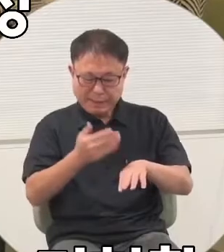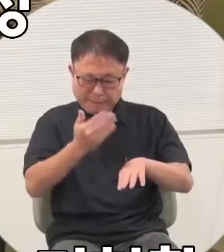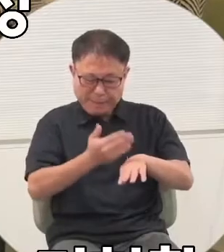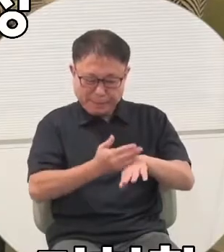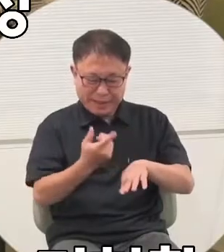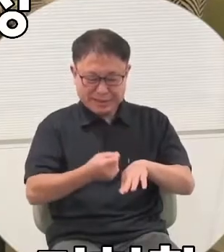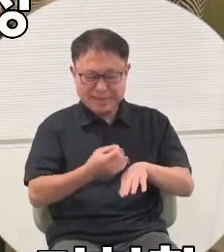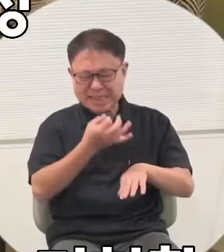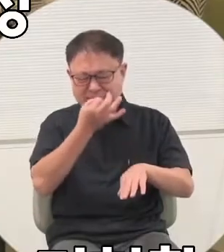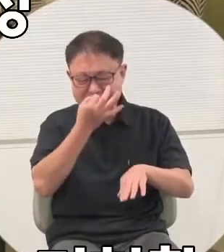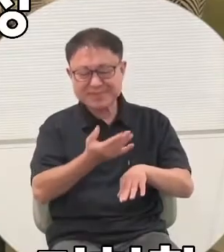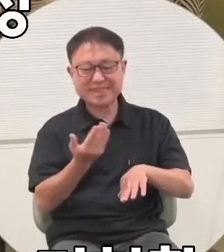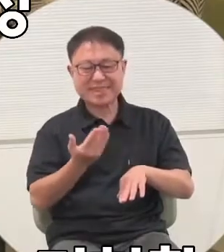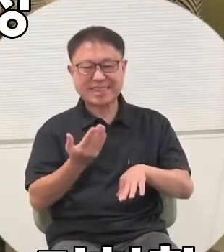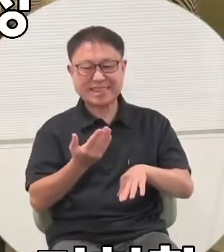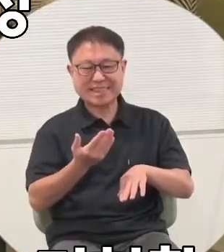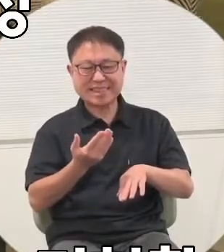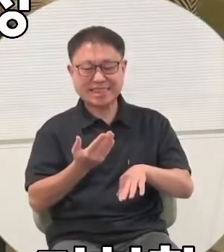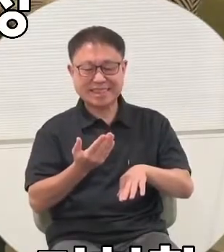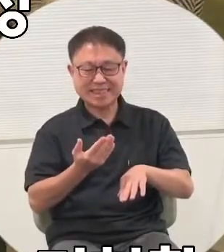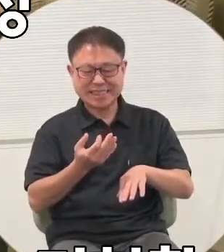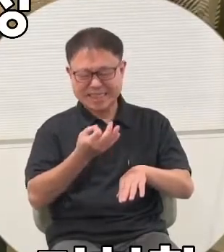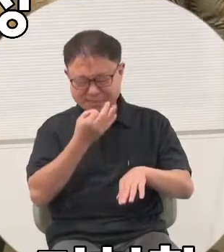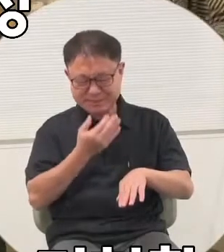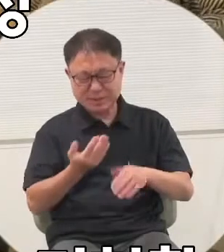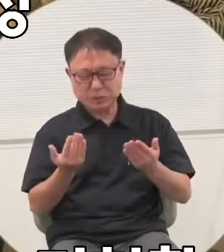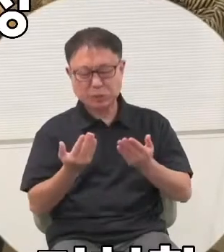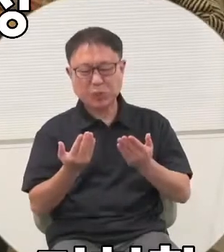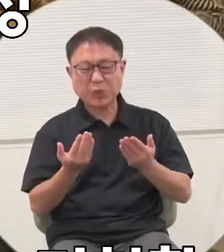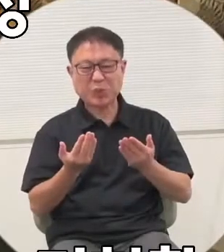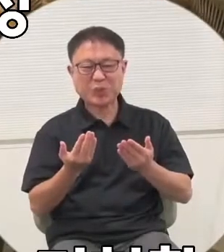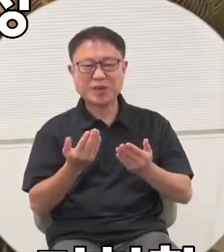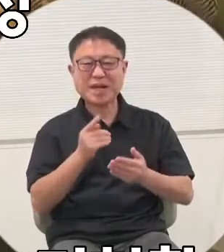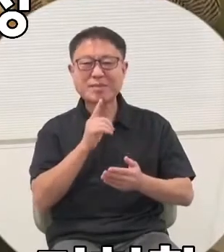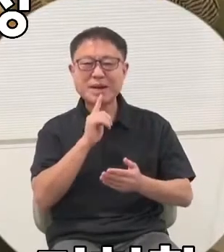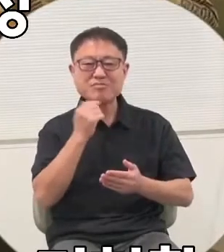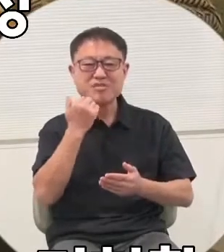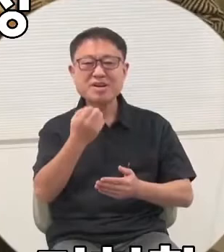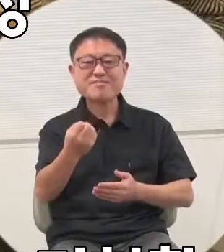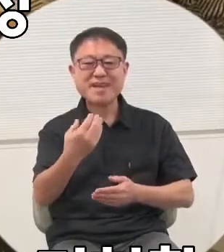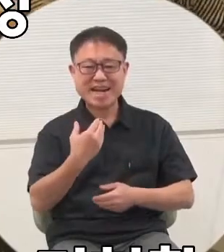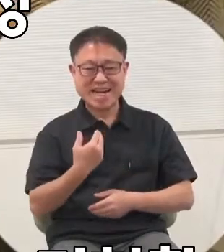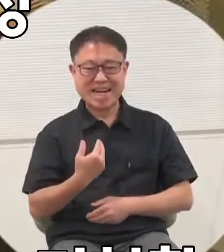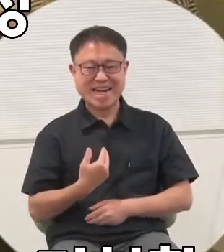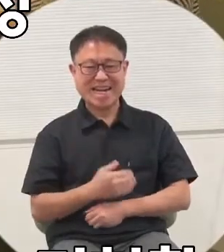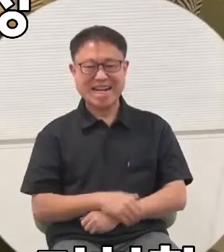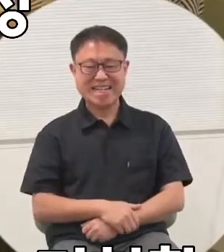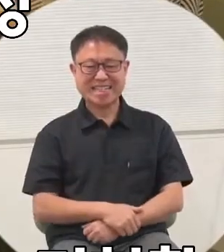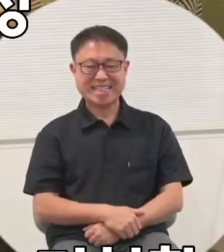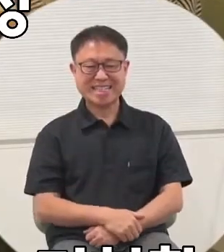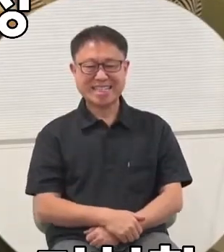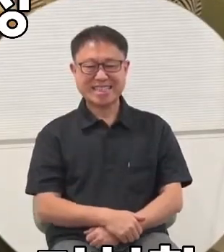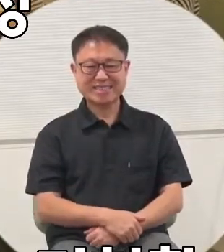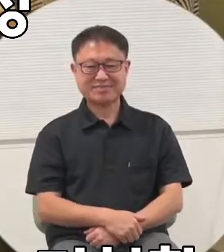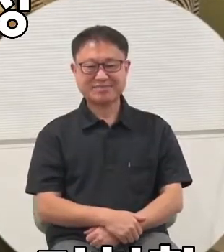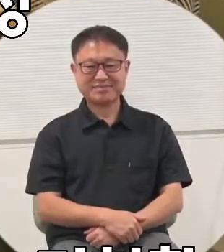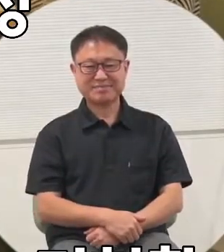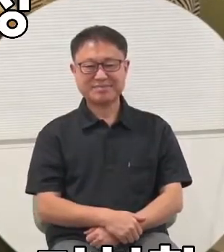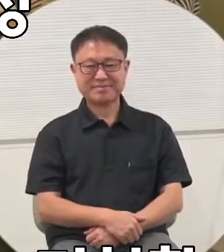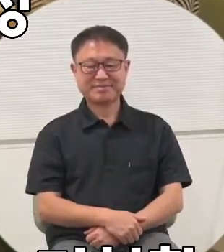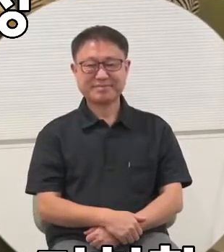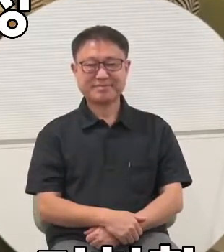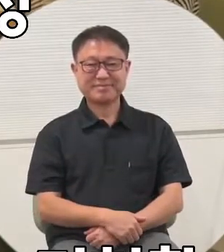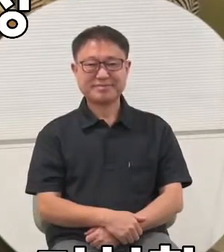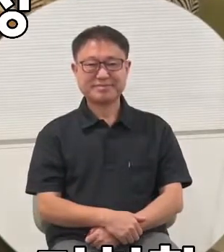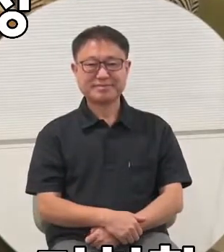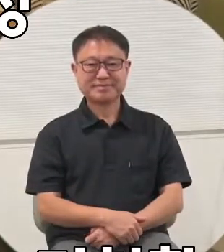힘든 노동의 일이라고 노동이라고 말씀을 해주셨습니다. 노가. 죄송합니다. 네네네. 근데 어쨌든